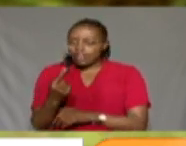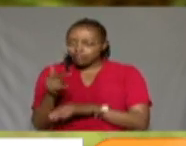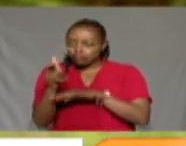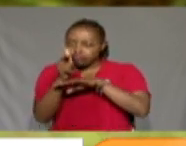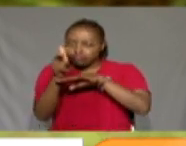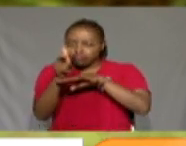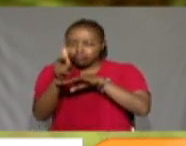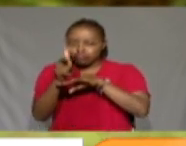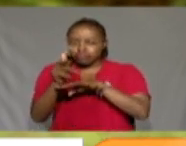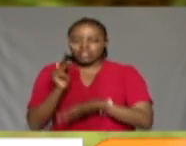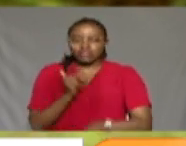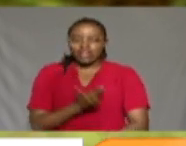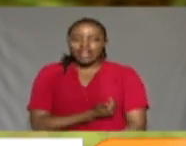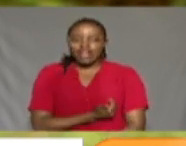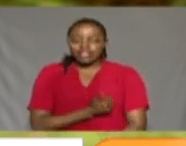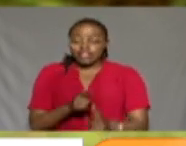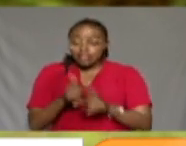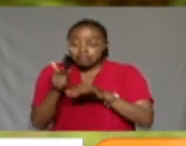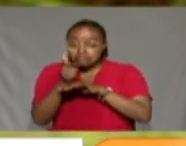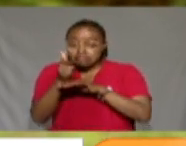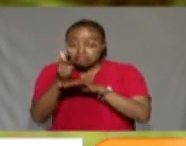picha.